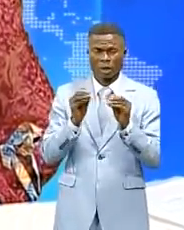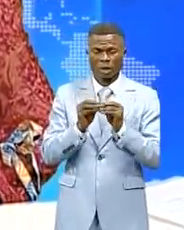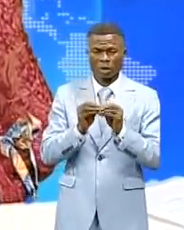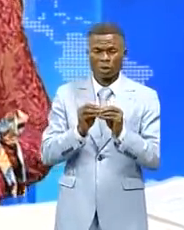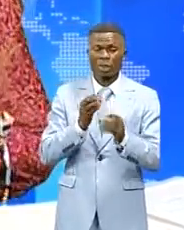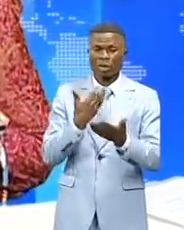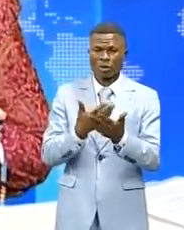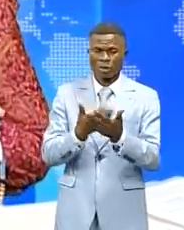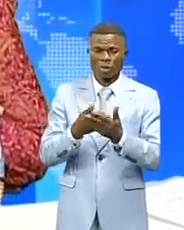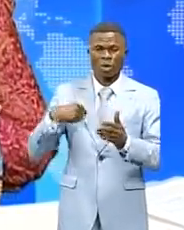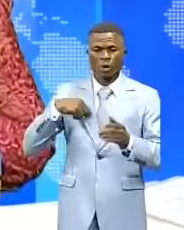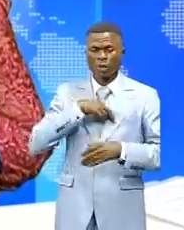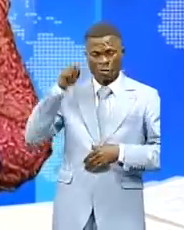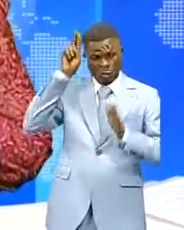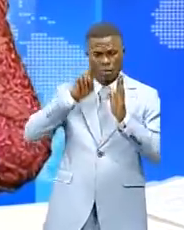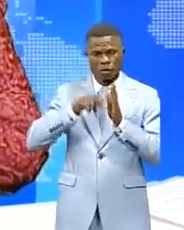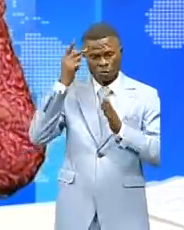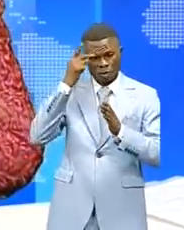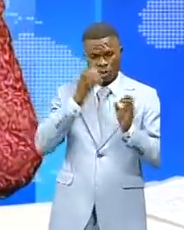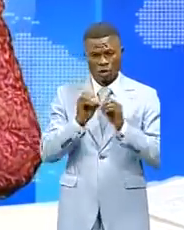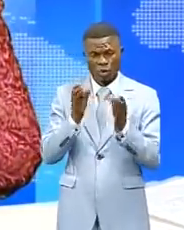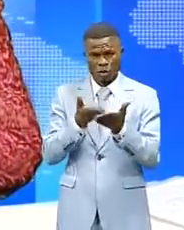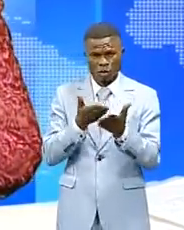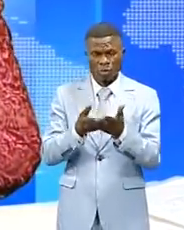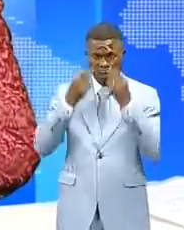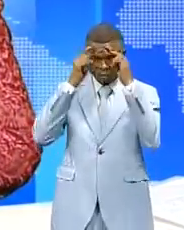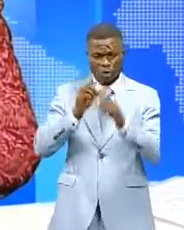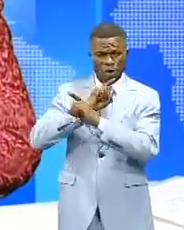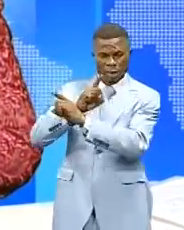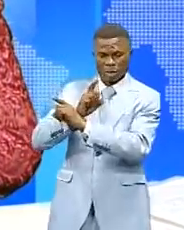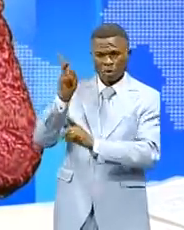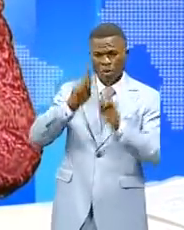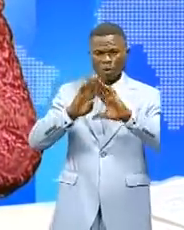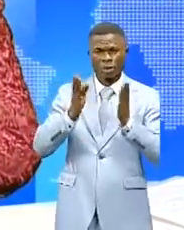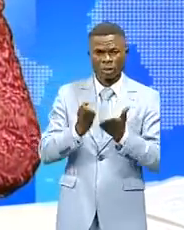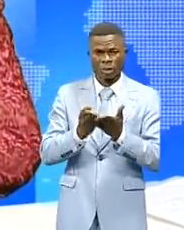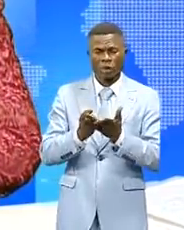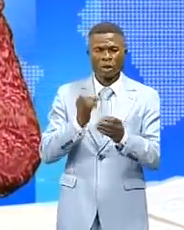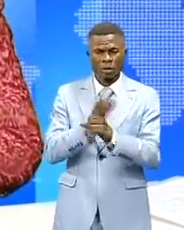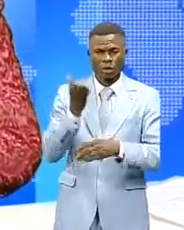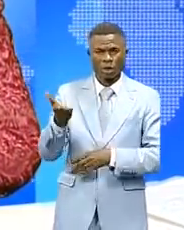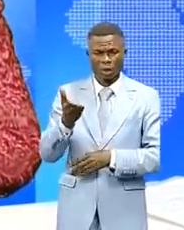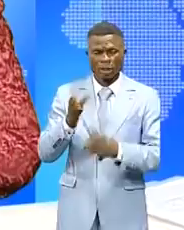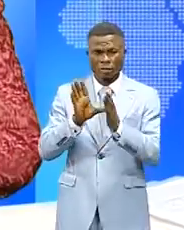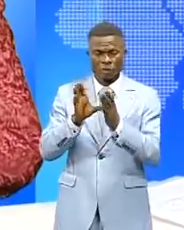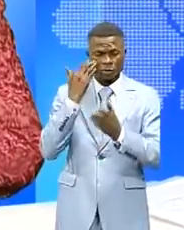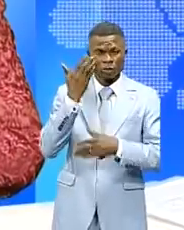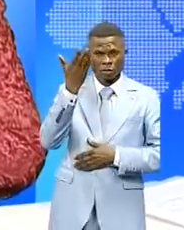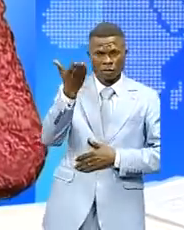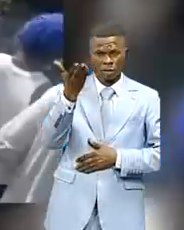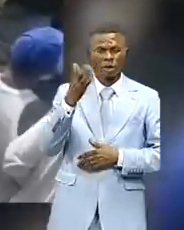des membres du gouvernement central et s'était mis en place des mesures de protection de la population sont attendus à commentaires de françoise